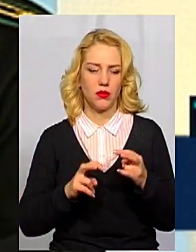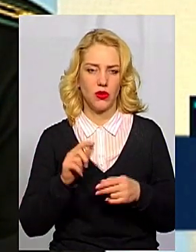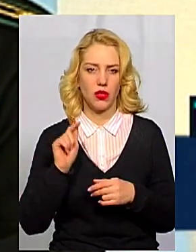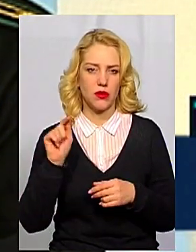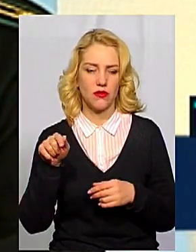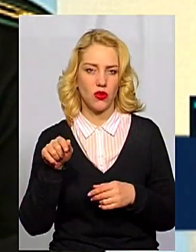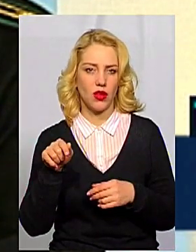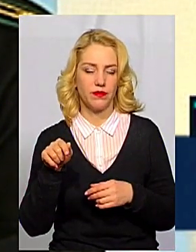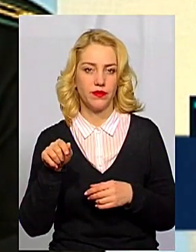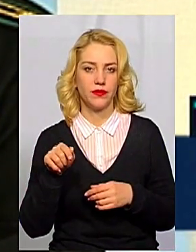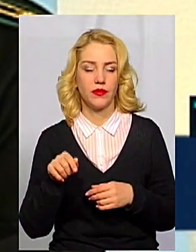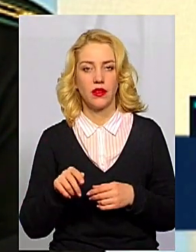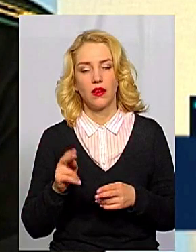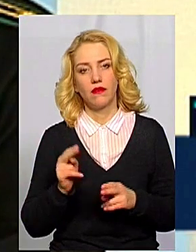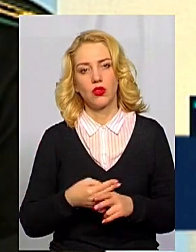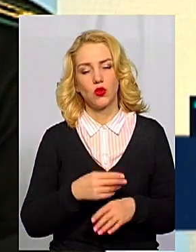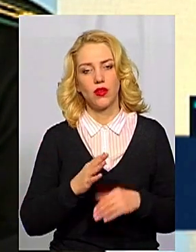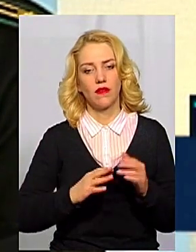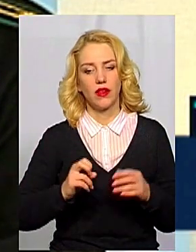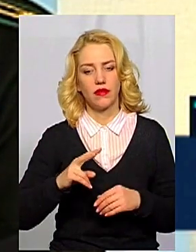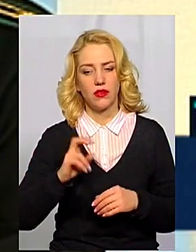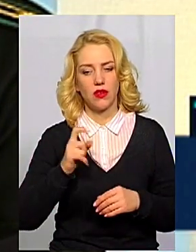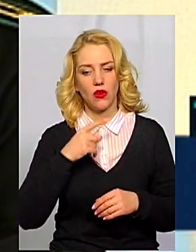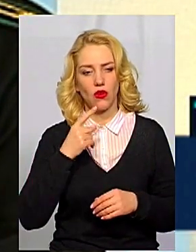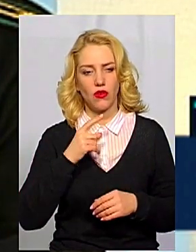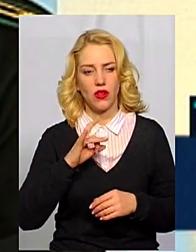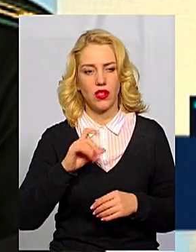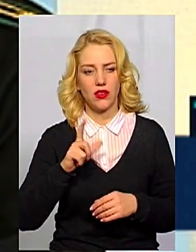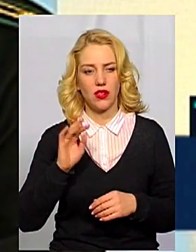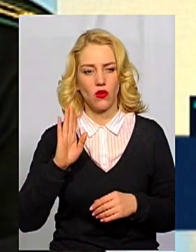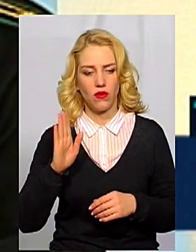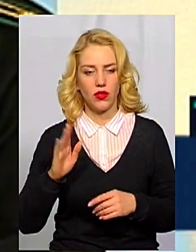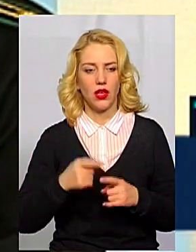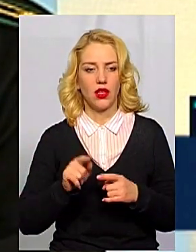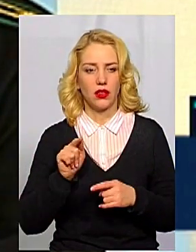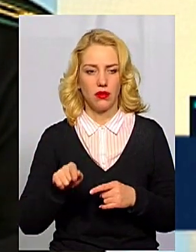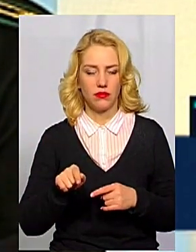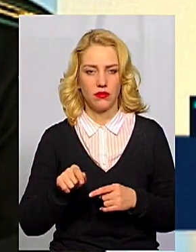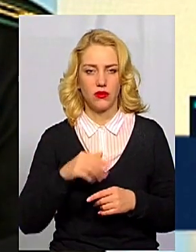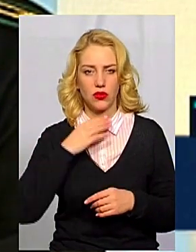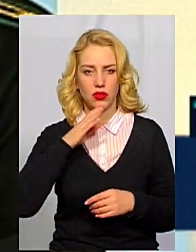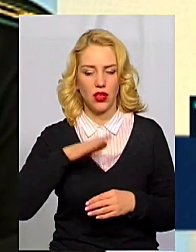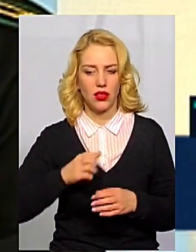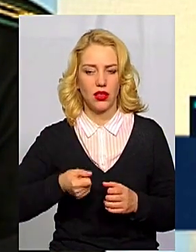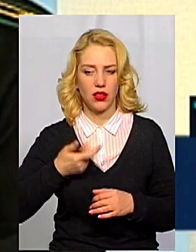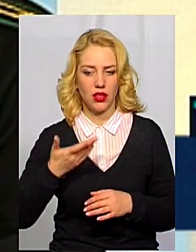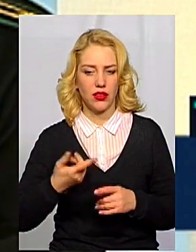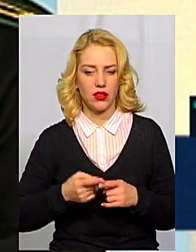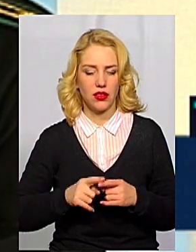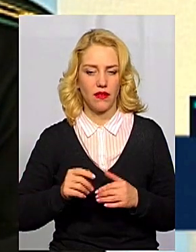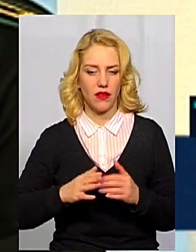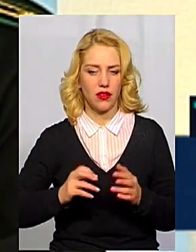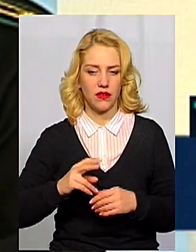там відсутність фахівців, як наголошував Юрій Резніков, достатньо кількості цих